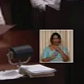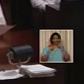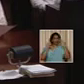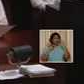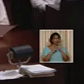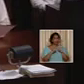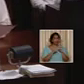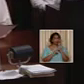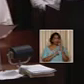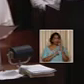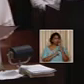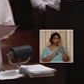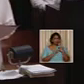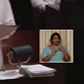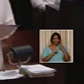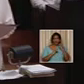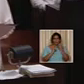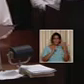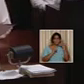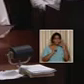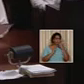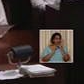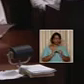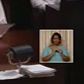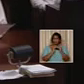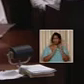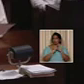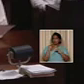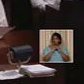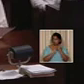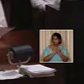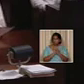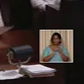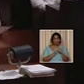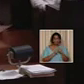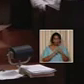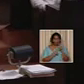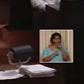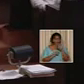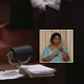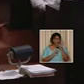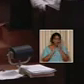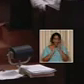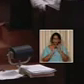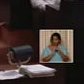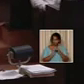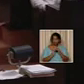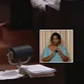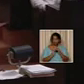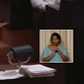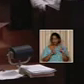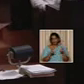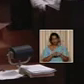1000 ප්‍රාථමික පාසල් 5000ක් සංවර්ධනය කිරීමේ වැඩසටහන යටතේ දෙබරව මධ්‍යම විද්‍යාලයේ පෝෂිත ප්‍රාථමික පාසල්